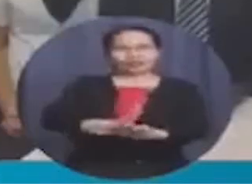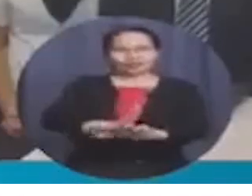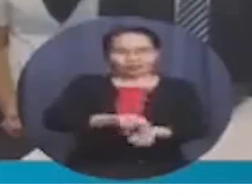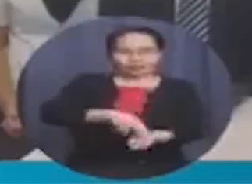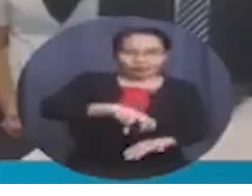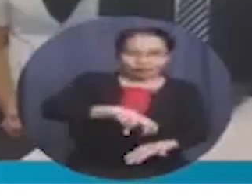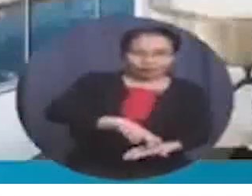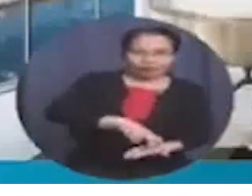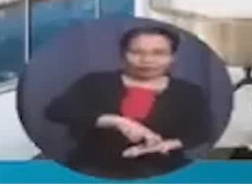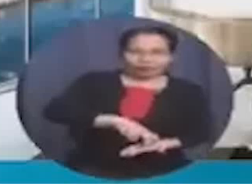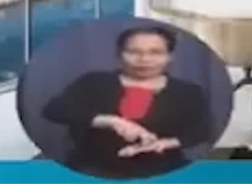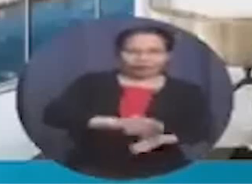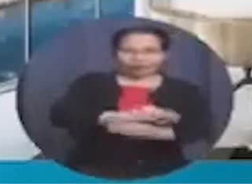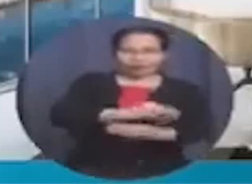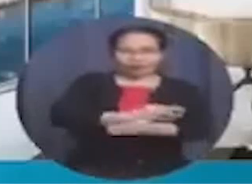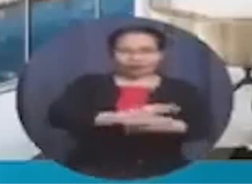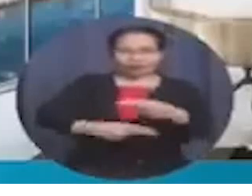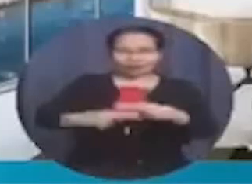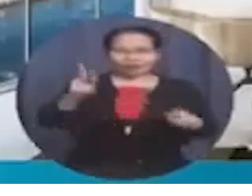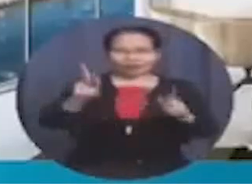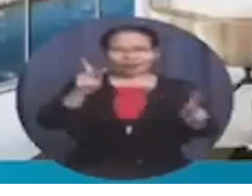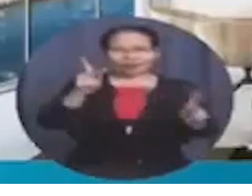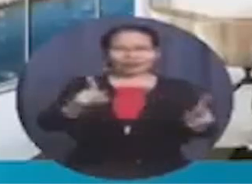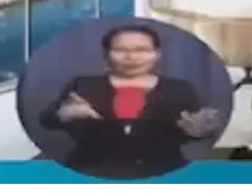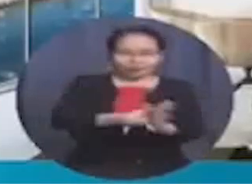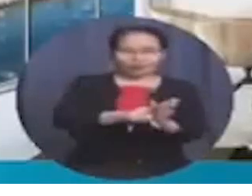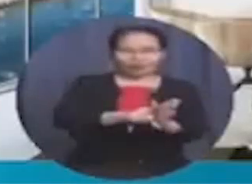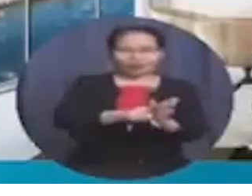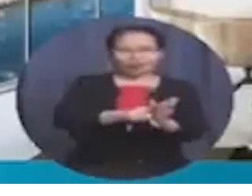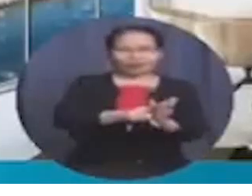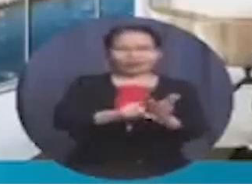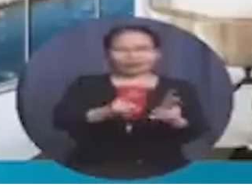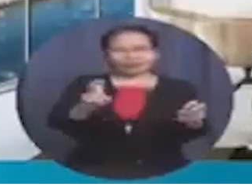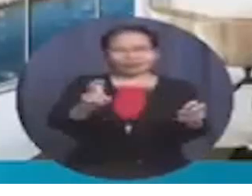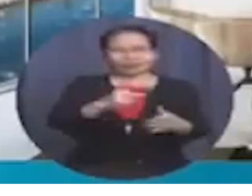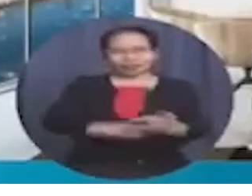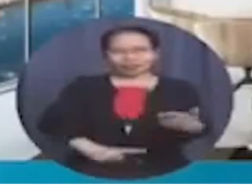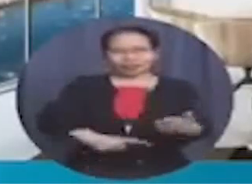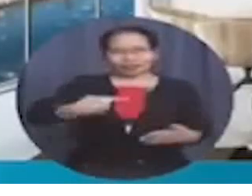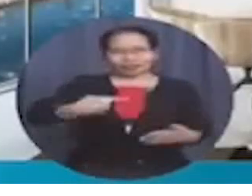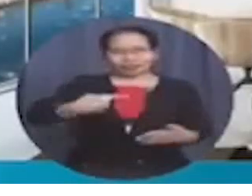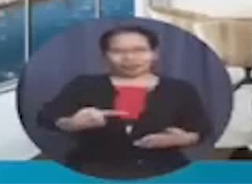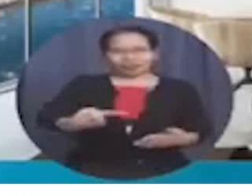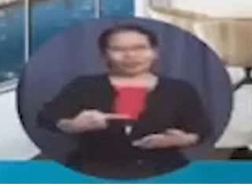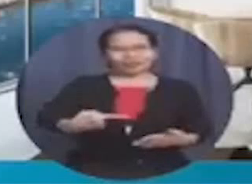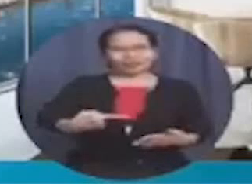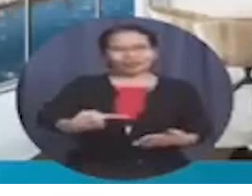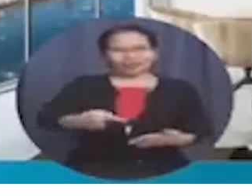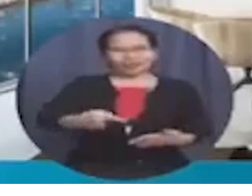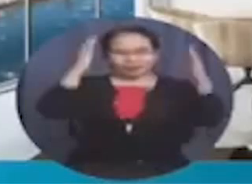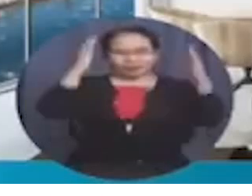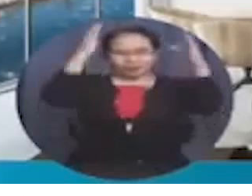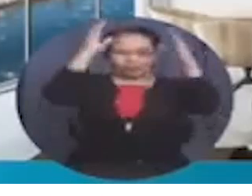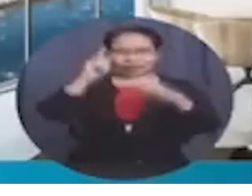Lumuhod ka sa mga ginawa ng kamay ng tao. Bawal yun eh. Kahit ano pang sabihin ni